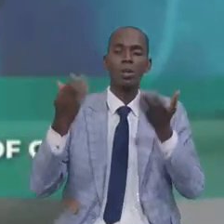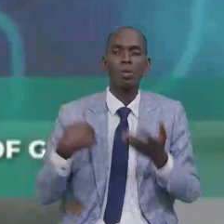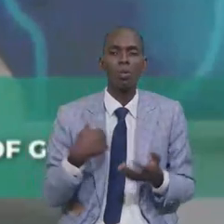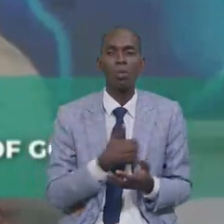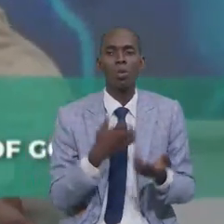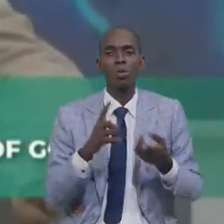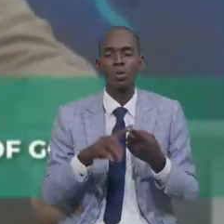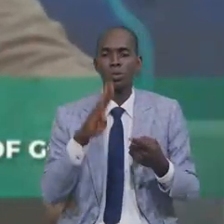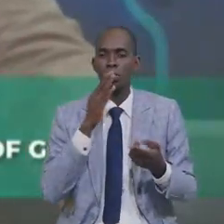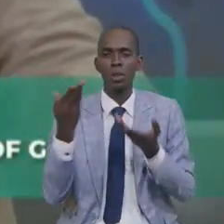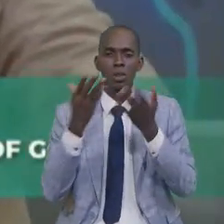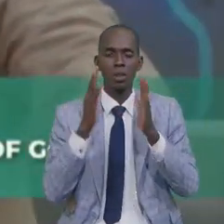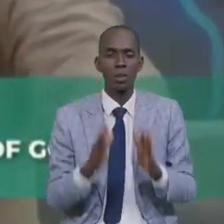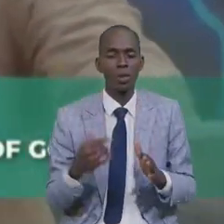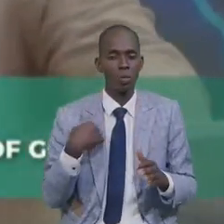Nous voulons être serviteurs.